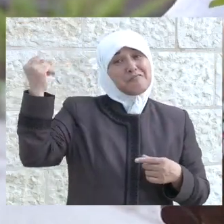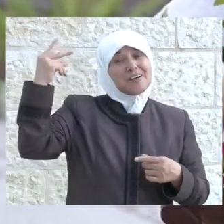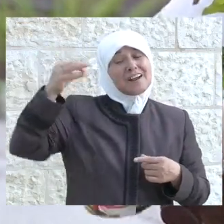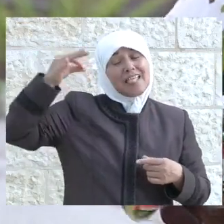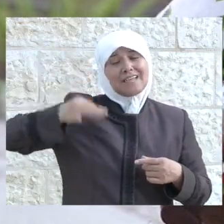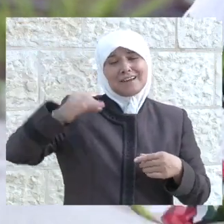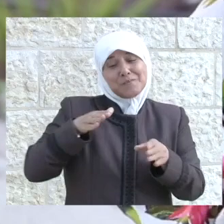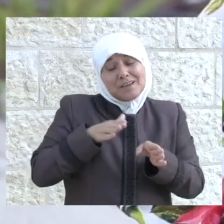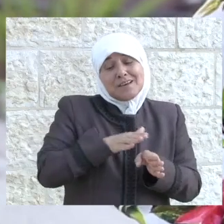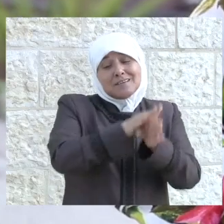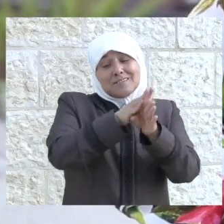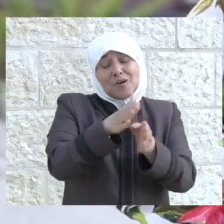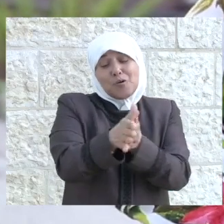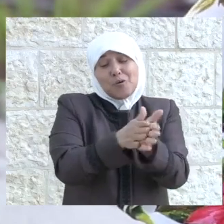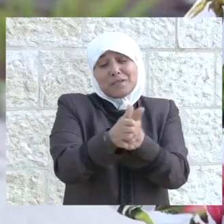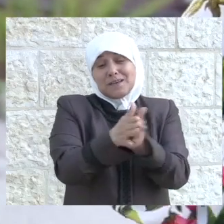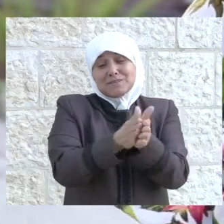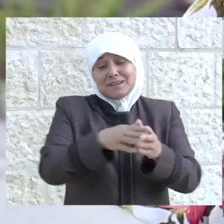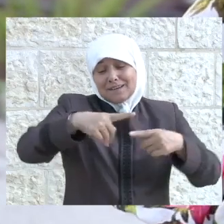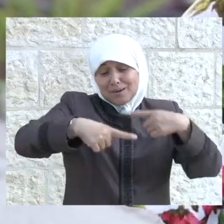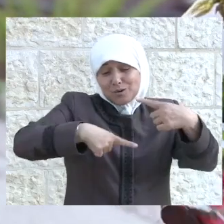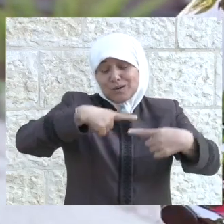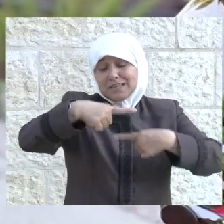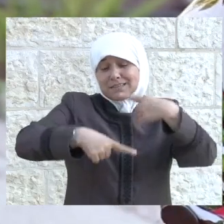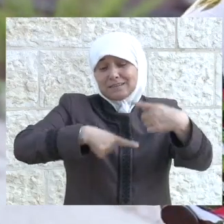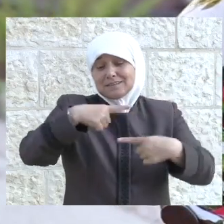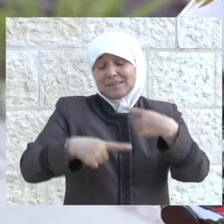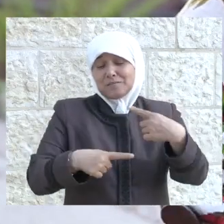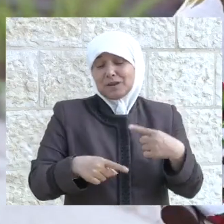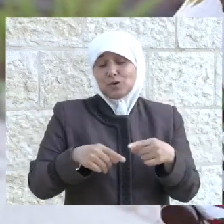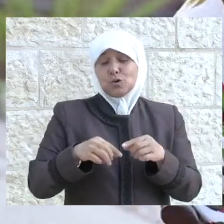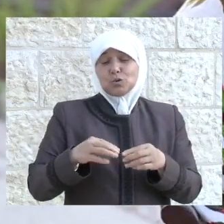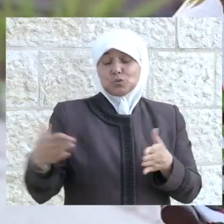بتدفعك وبتحمسك عشان تكملي في الطريق اللي أنت ماشي فيه.